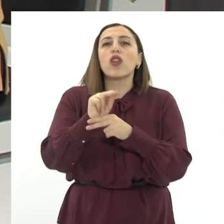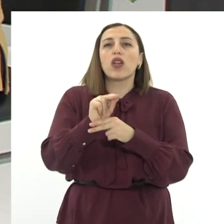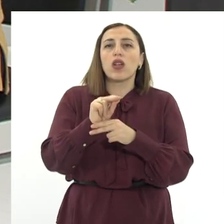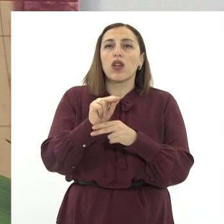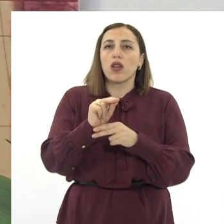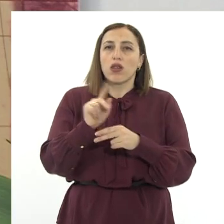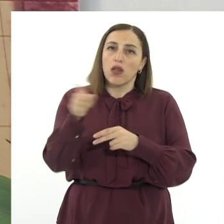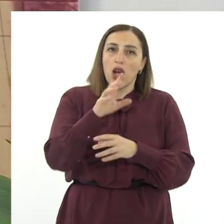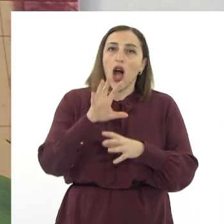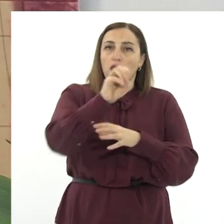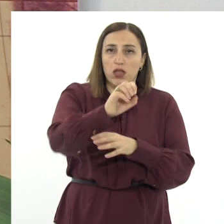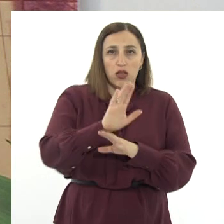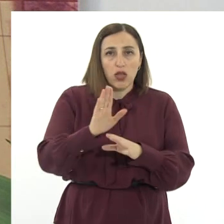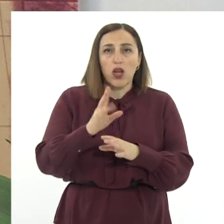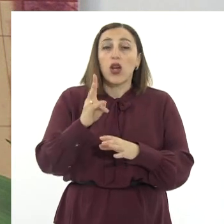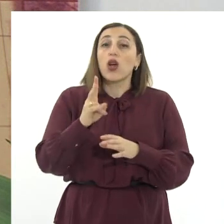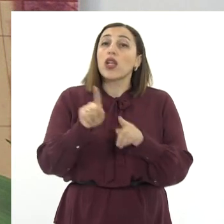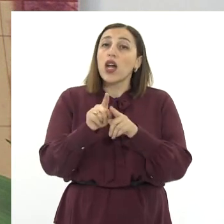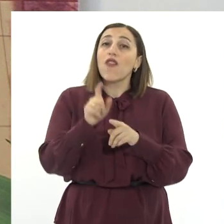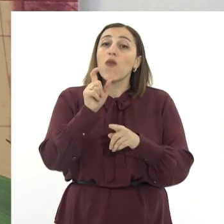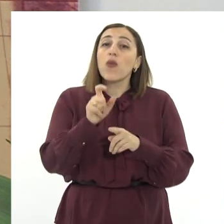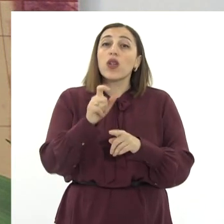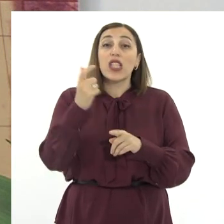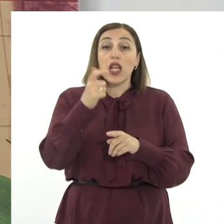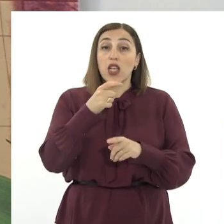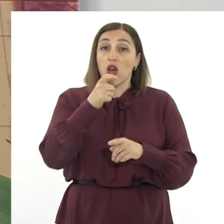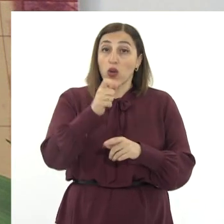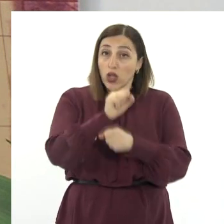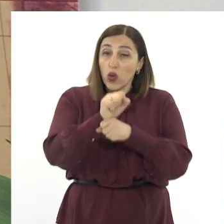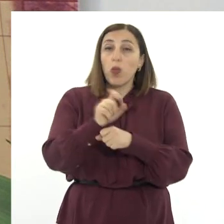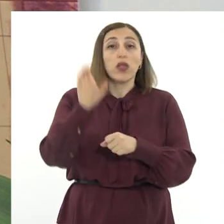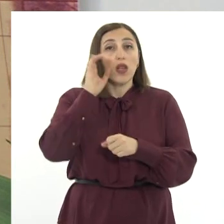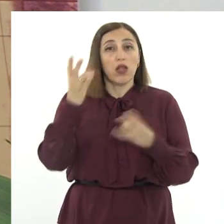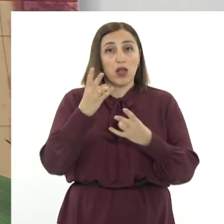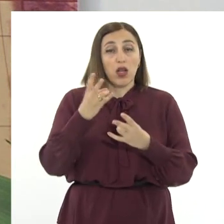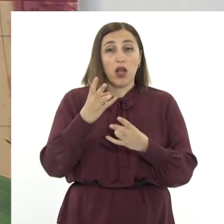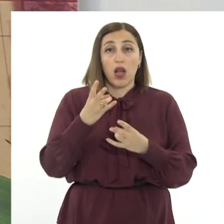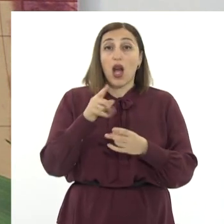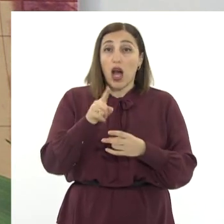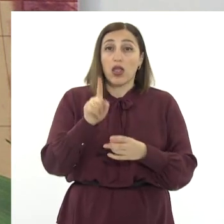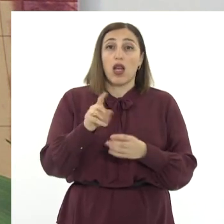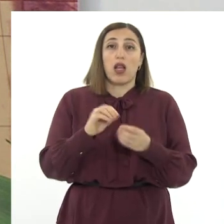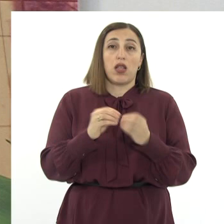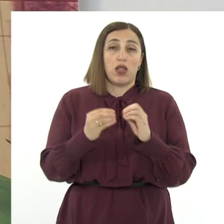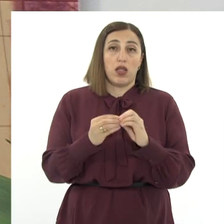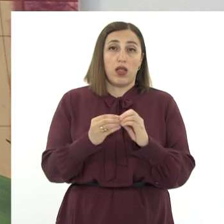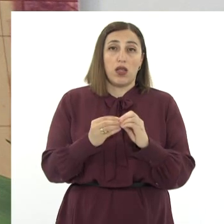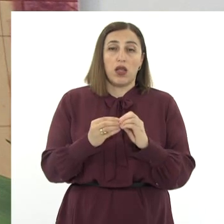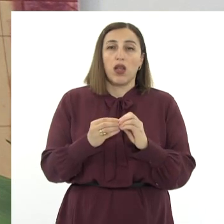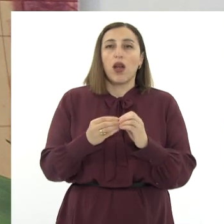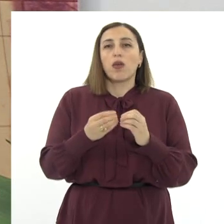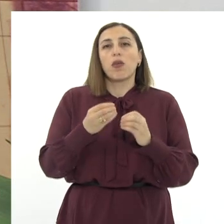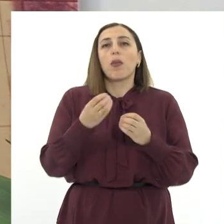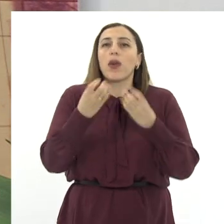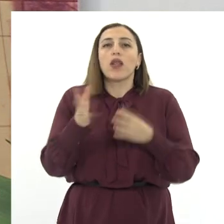հարցակվել սովորեցնել չի նշանակում հարցակվի։ Նա պետք է կանգնի խոսքով, տիրոջ խոսքով պետք է կանգնի ու հետ գա, դա է